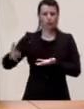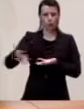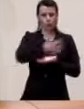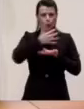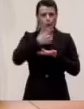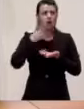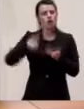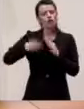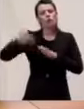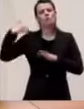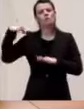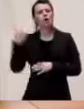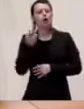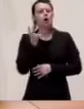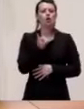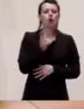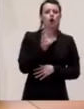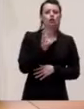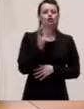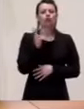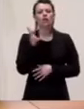in entrata di